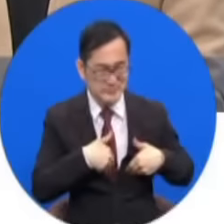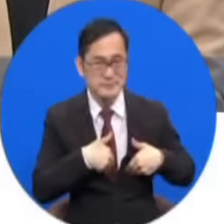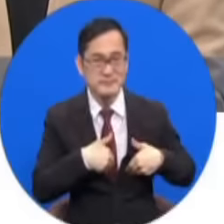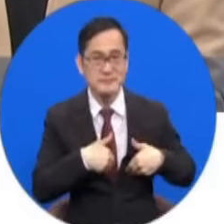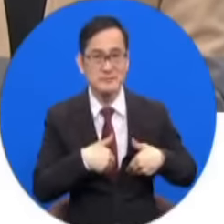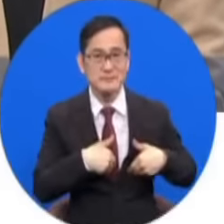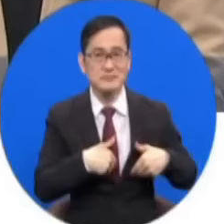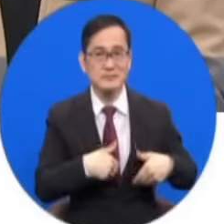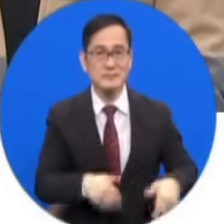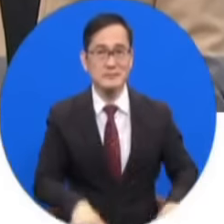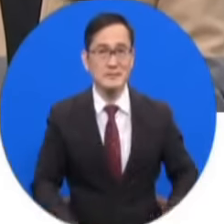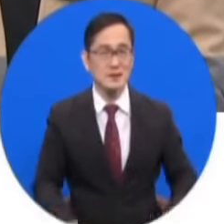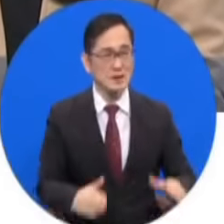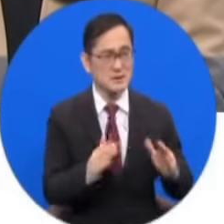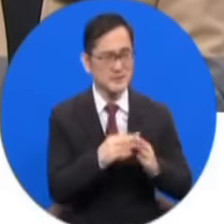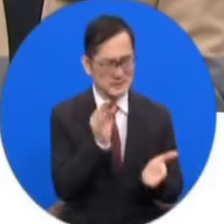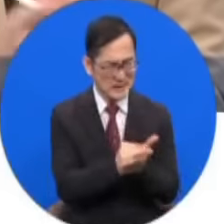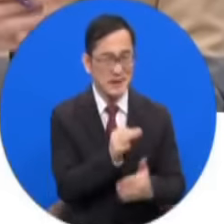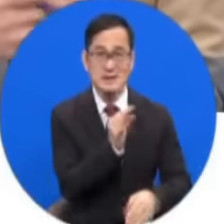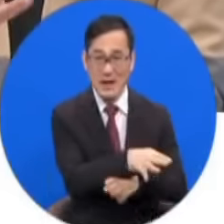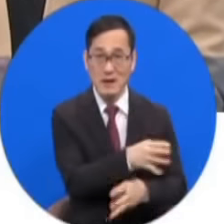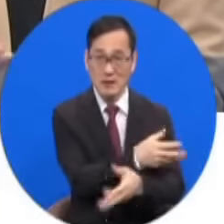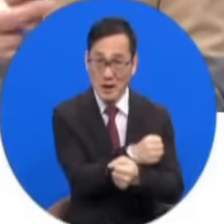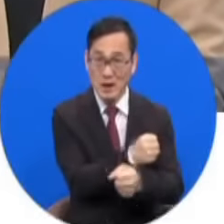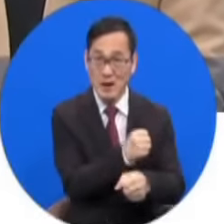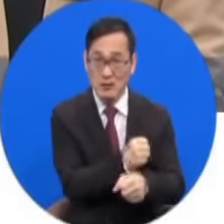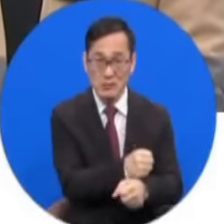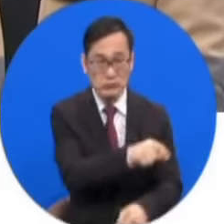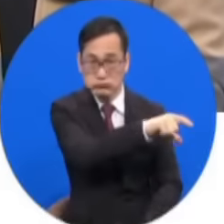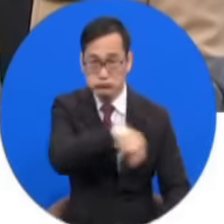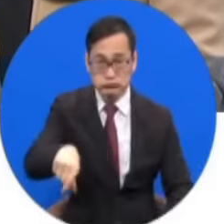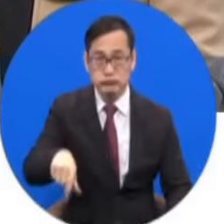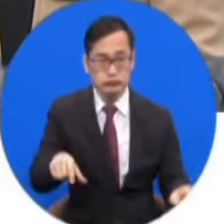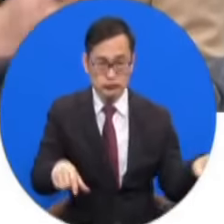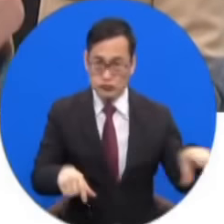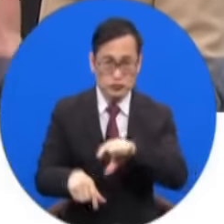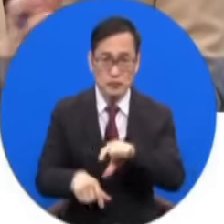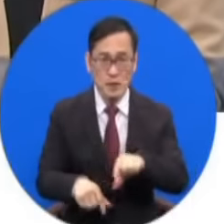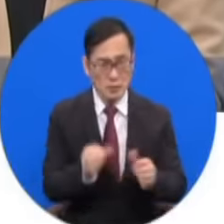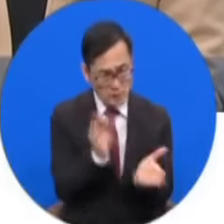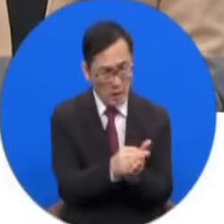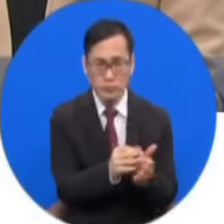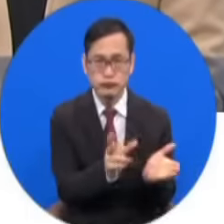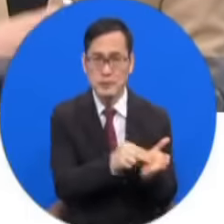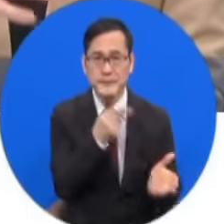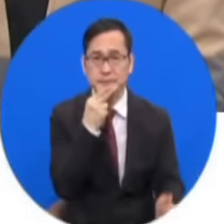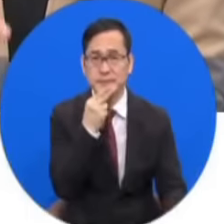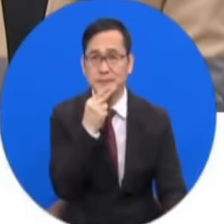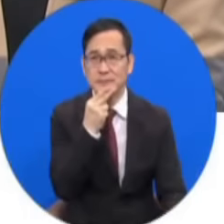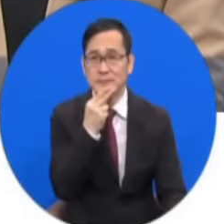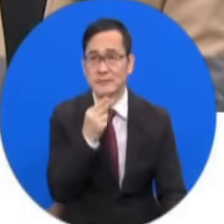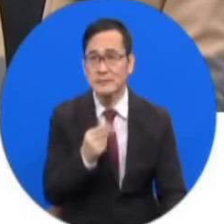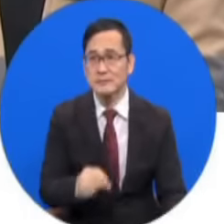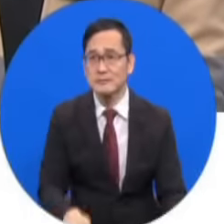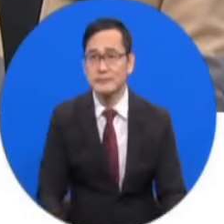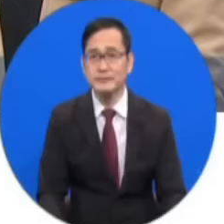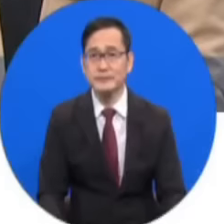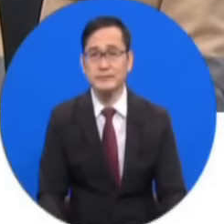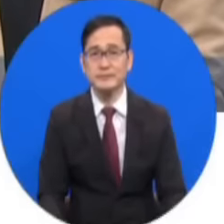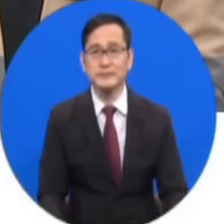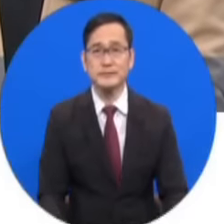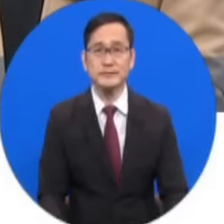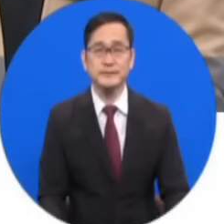지가에 의해서 이루어지면 불법입니까 그건 아니잖아요 그러니까 사고파는 일은 있을 수가 있는 것이고 그 가격에 대해서도 뭐 지나치게 정말 터무니